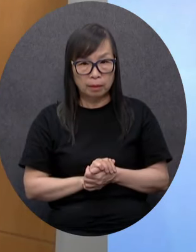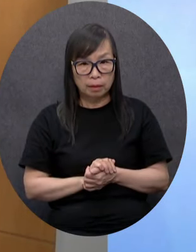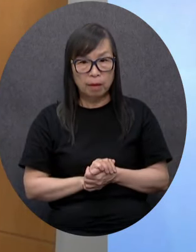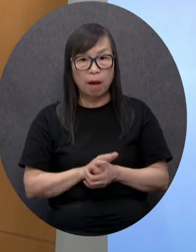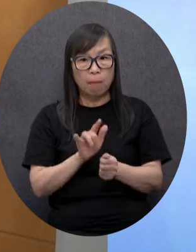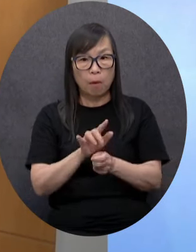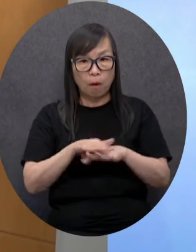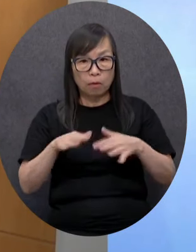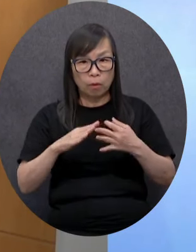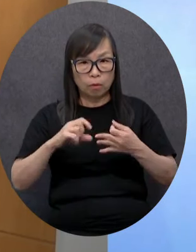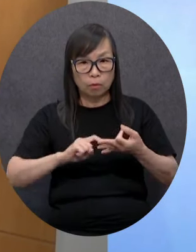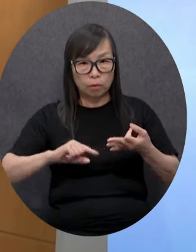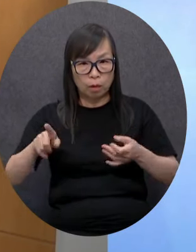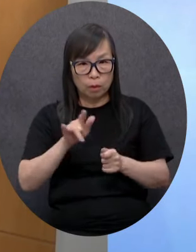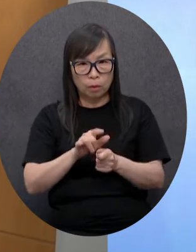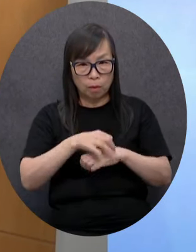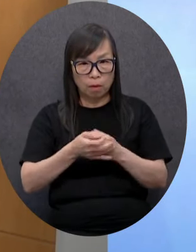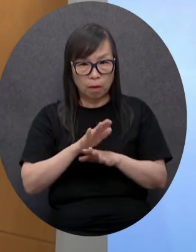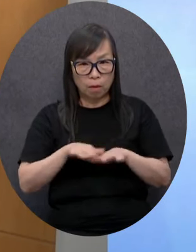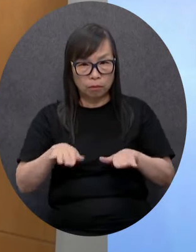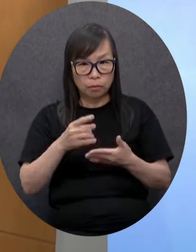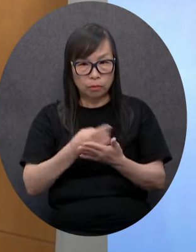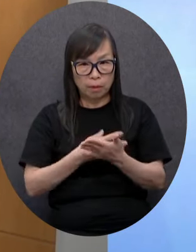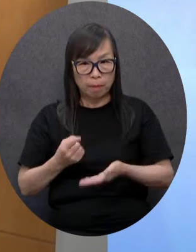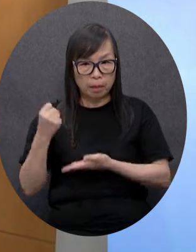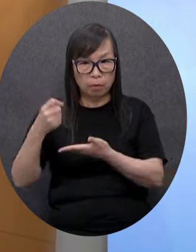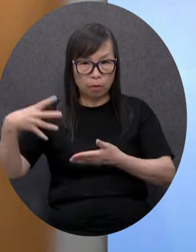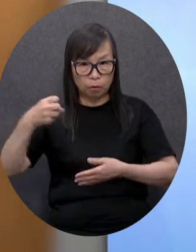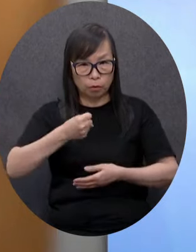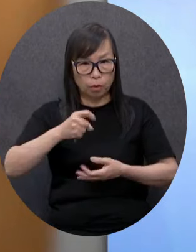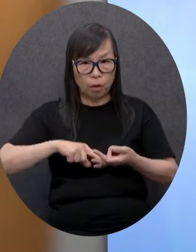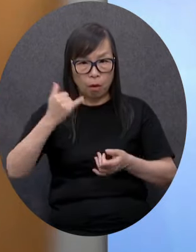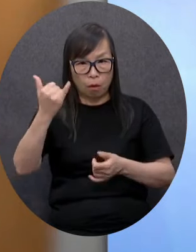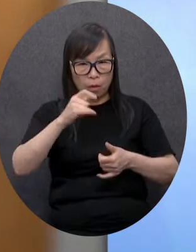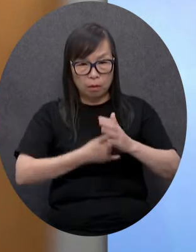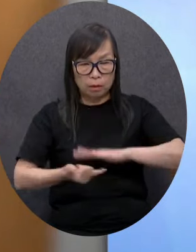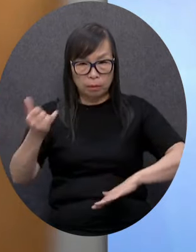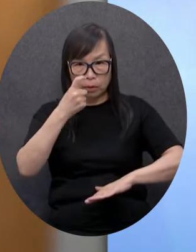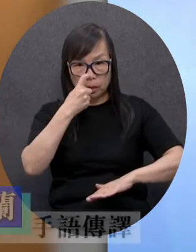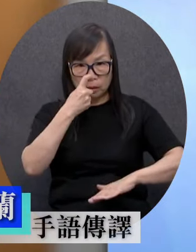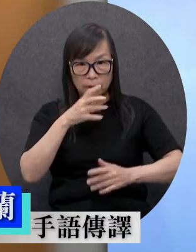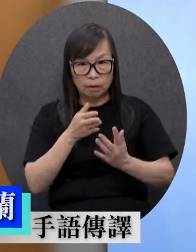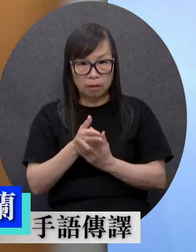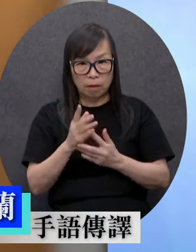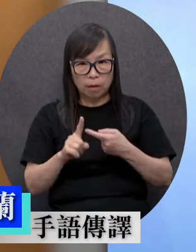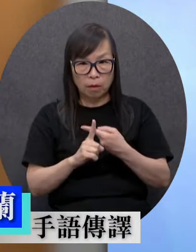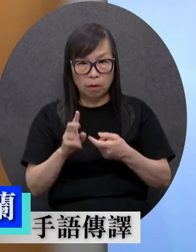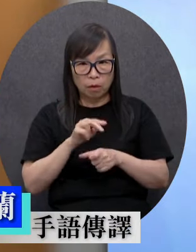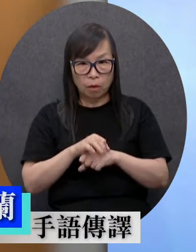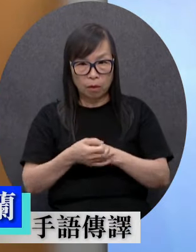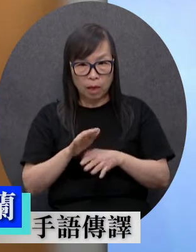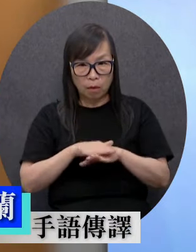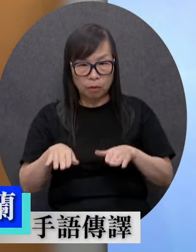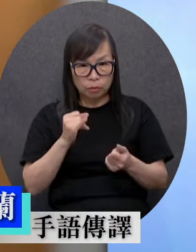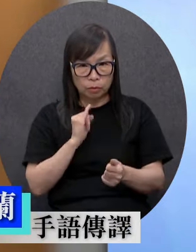保安局局长行使维护国家安全条例赋予的权力，向六名潜逃英国涉嫌干犯危害国家安全罪